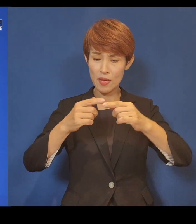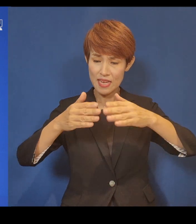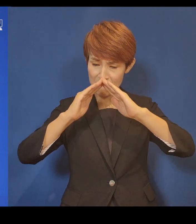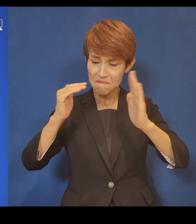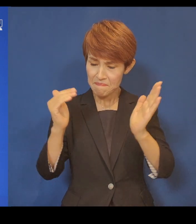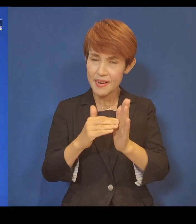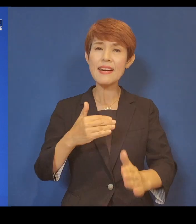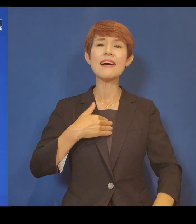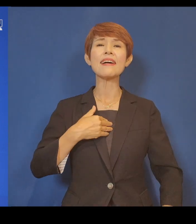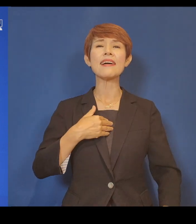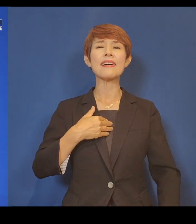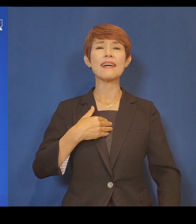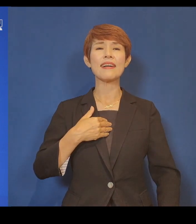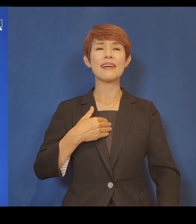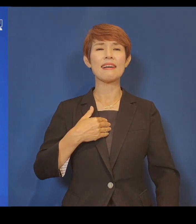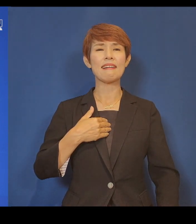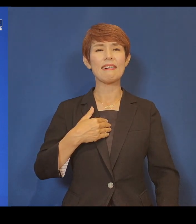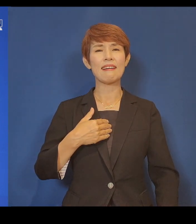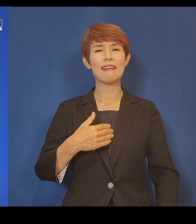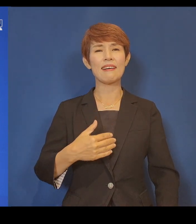세웠는데.